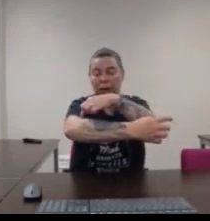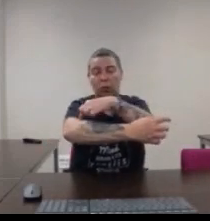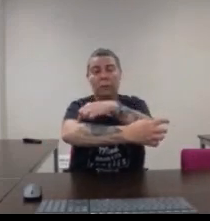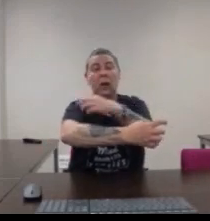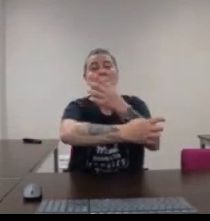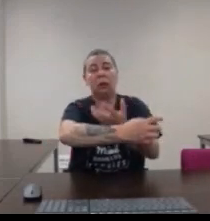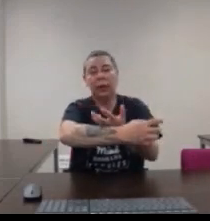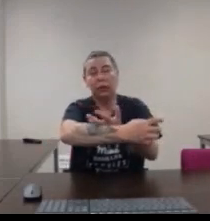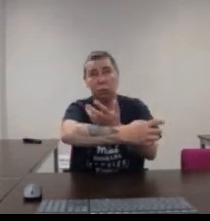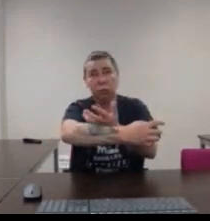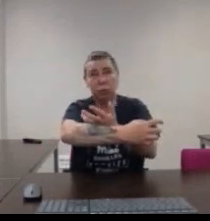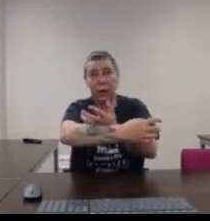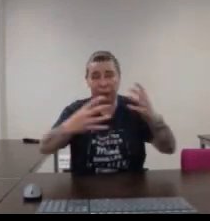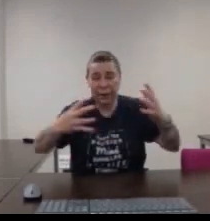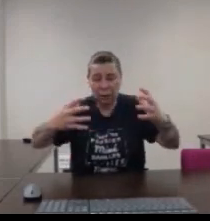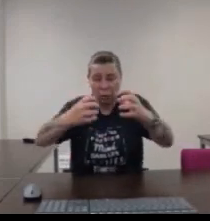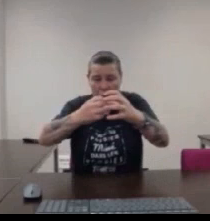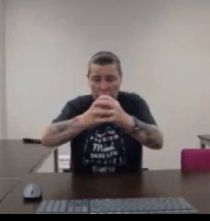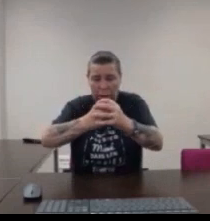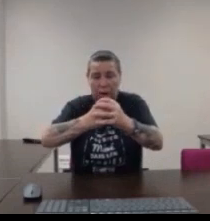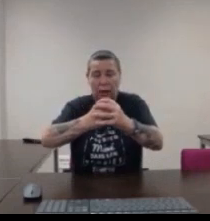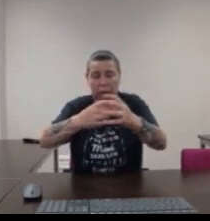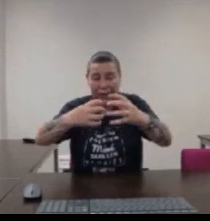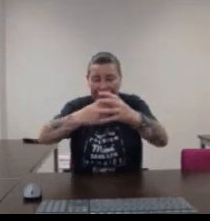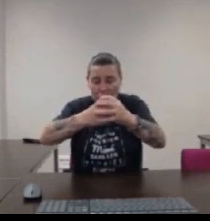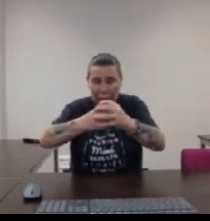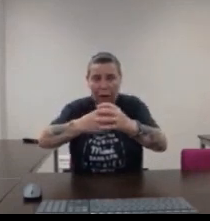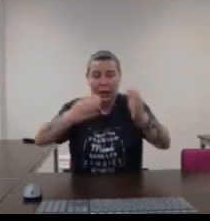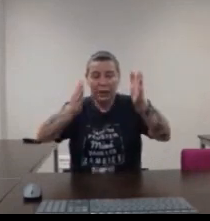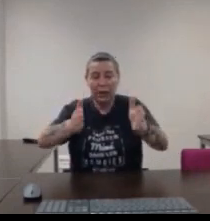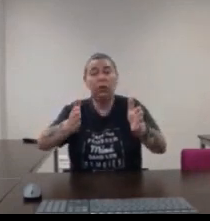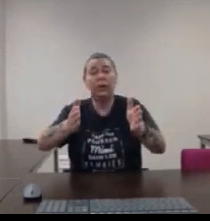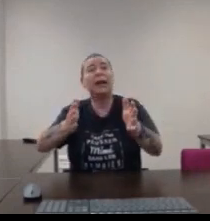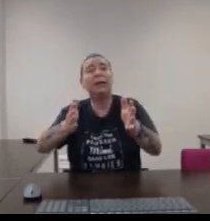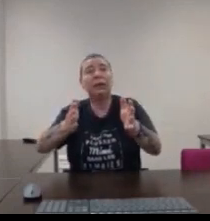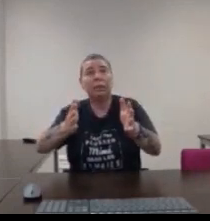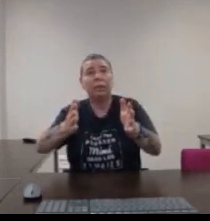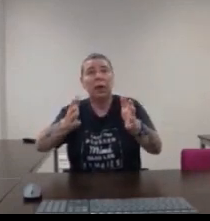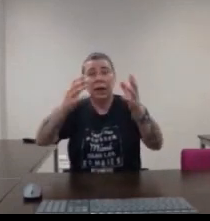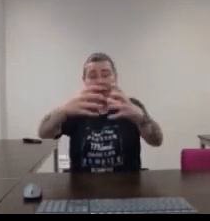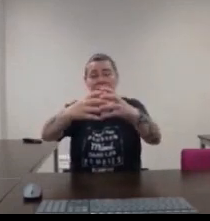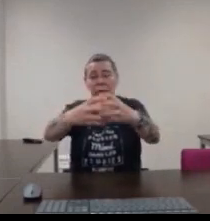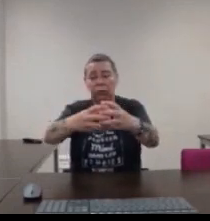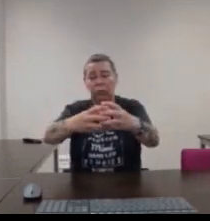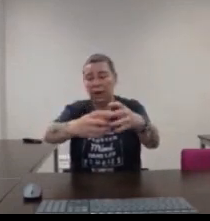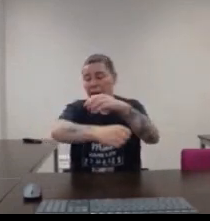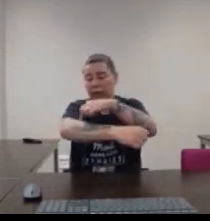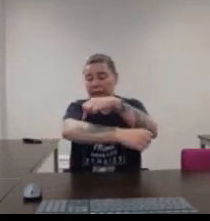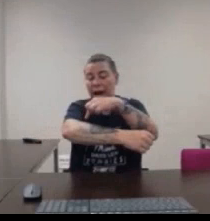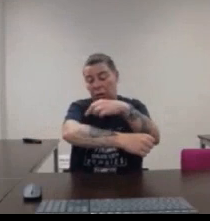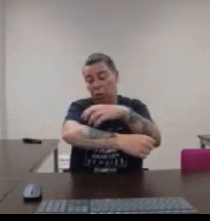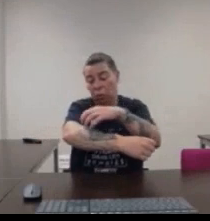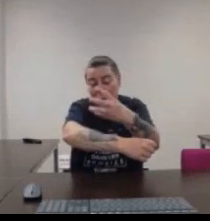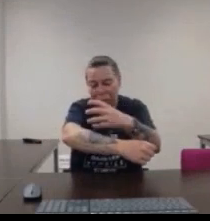est en contraction. La contraction musculaire, en fait, comme le muscle va se réduire, il va bloquer l'arrivée de sang. Et il va consommer